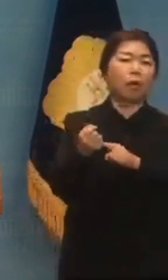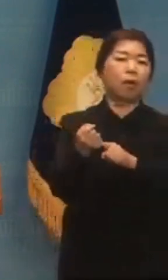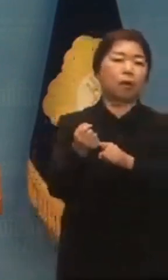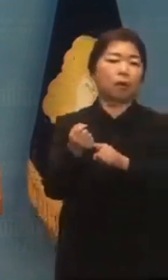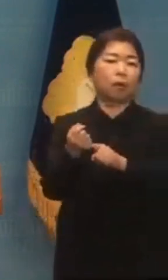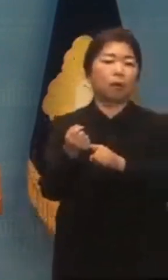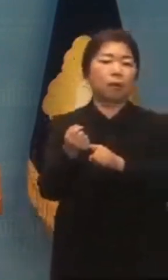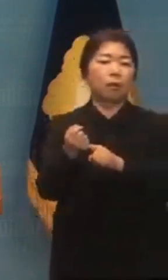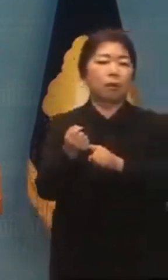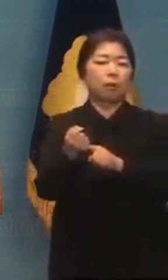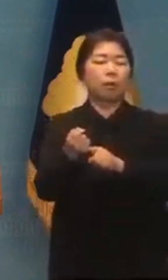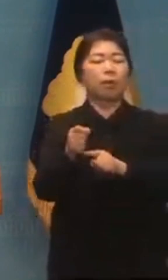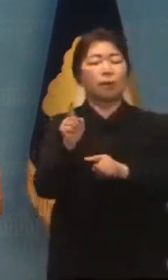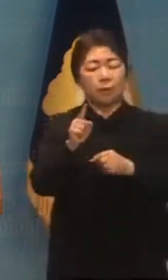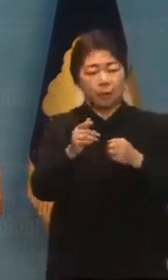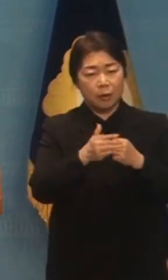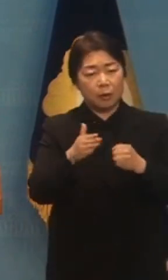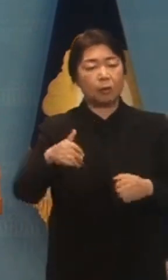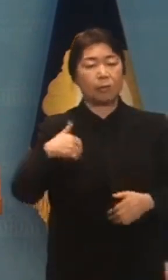않았는지 성찰해야 합니다.